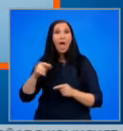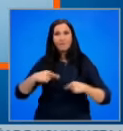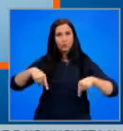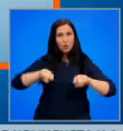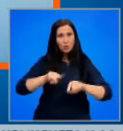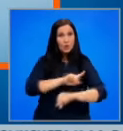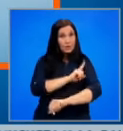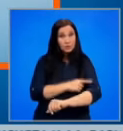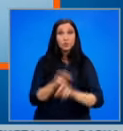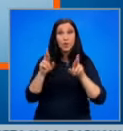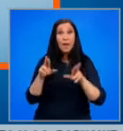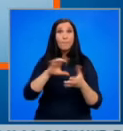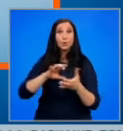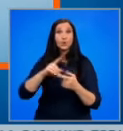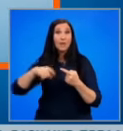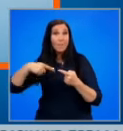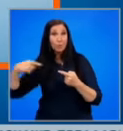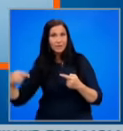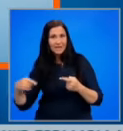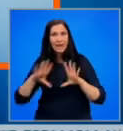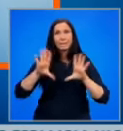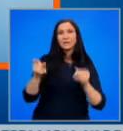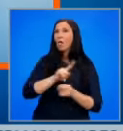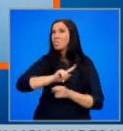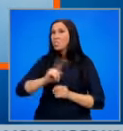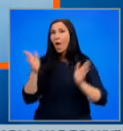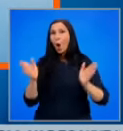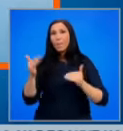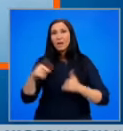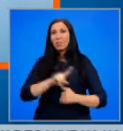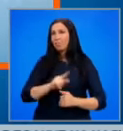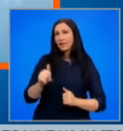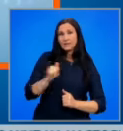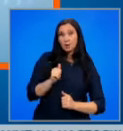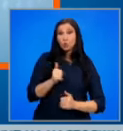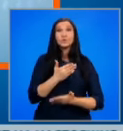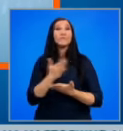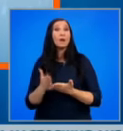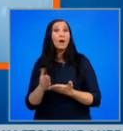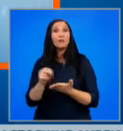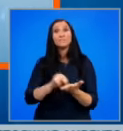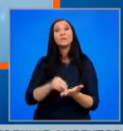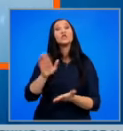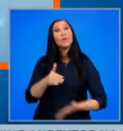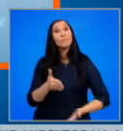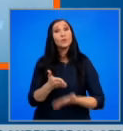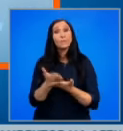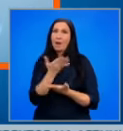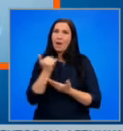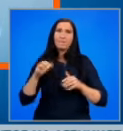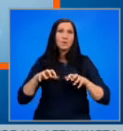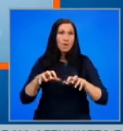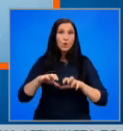се надявам, че политическият процес при цялата му неопределеност и несигурност в крайна сметка ще подкрепи, а няма да